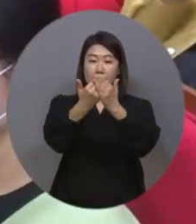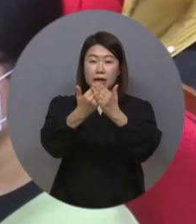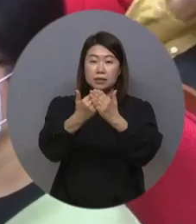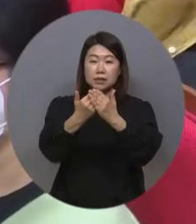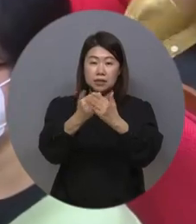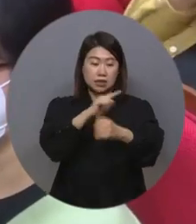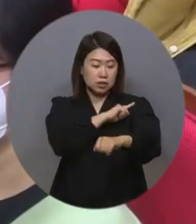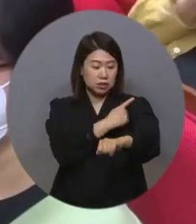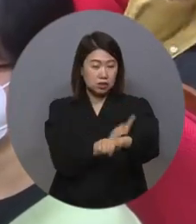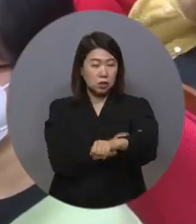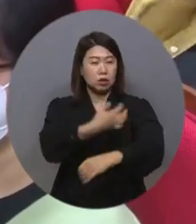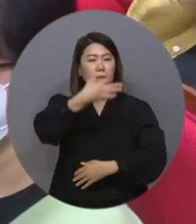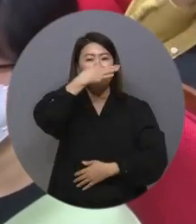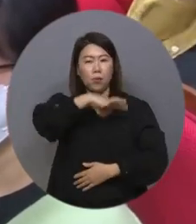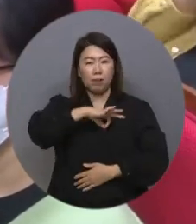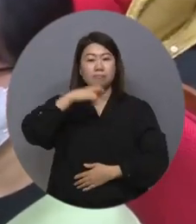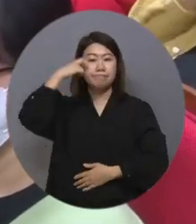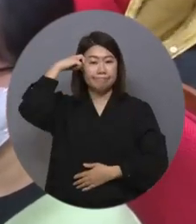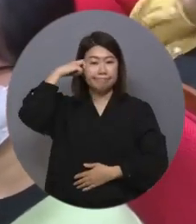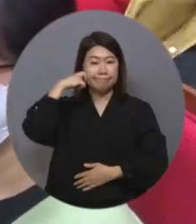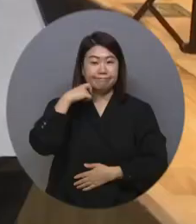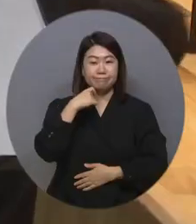실력에 보람을 느낀다고 말합니다.